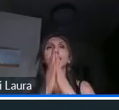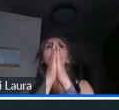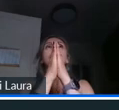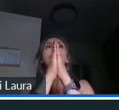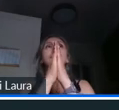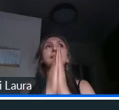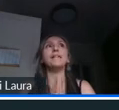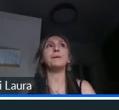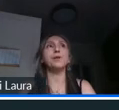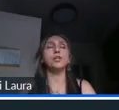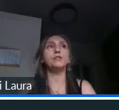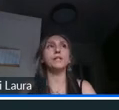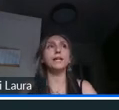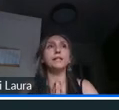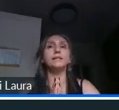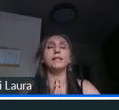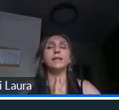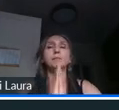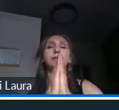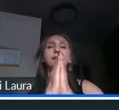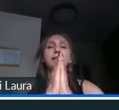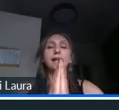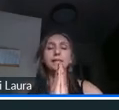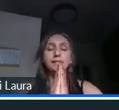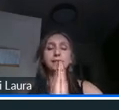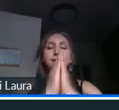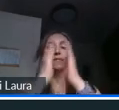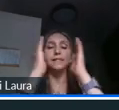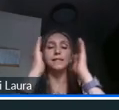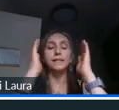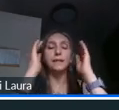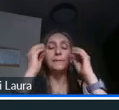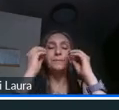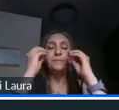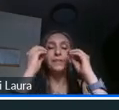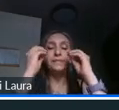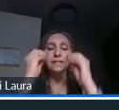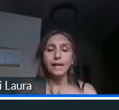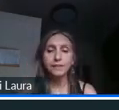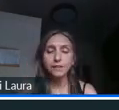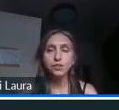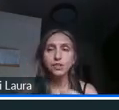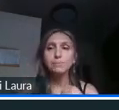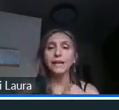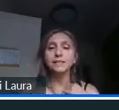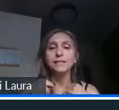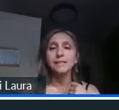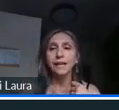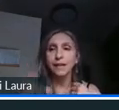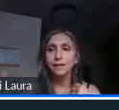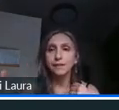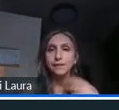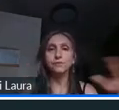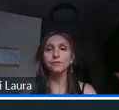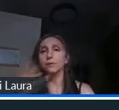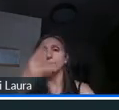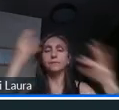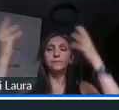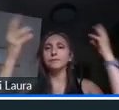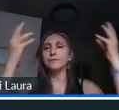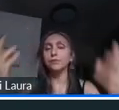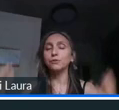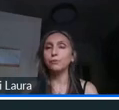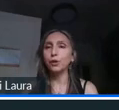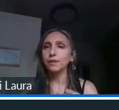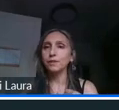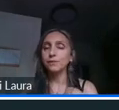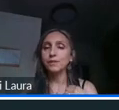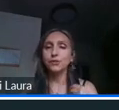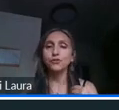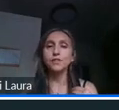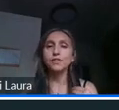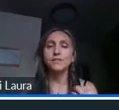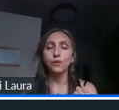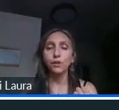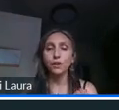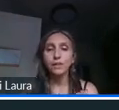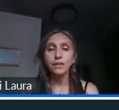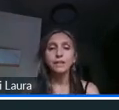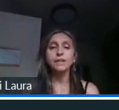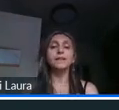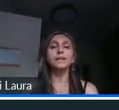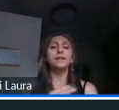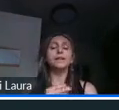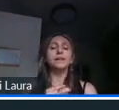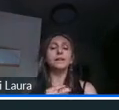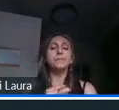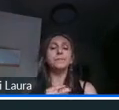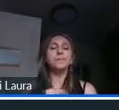Cioè, iniziamo a ragionare in termini di licensing, strategy by design, adesso vanno di moda, no? Queste